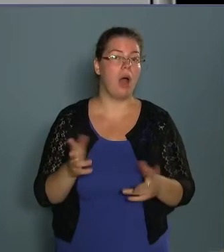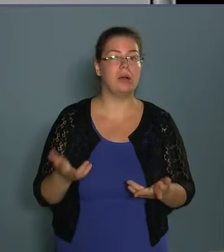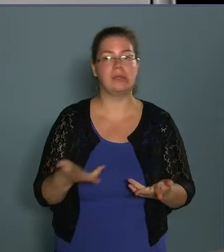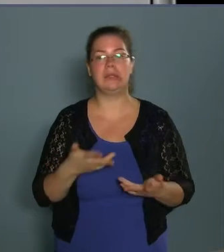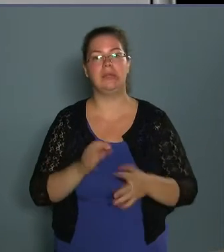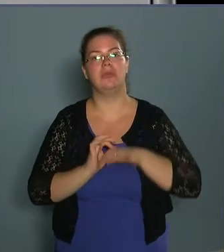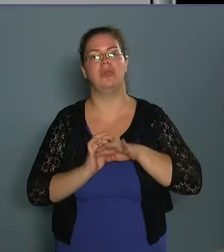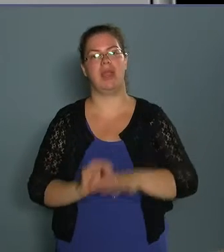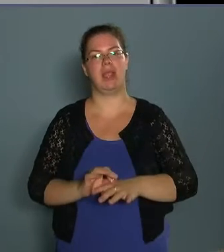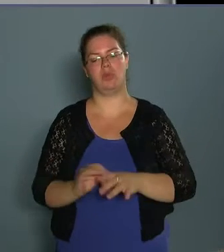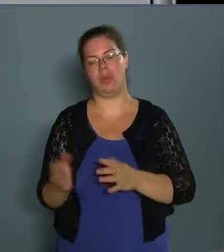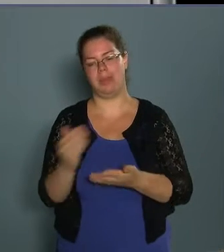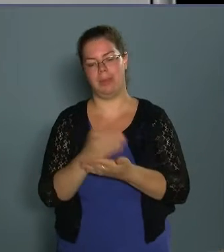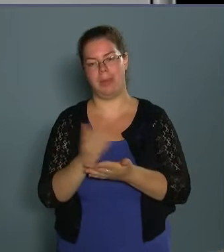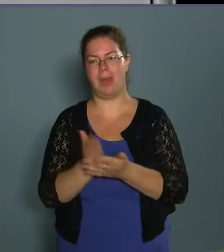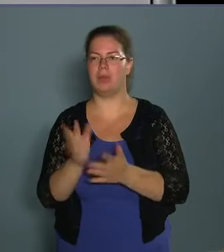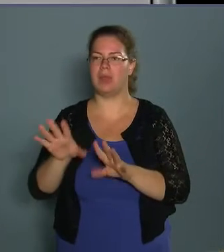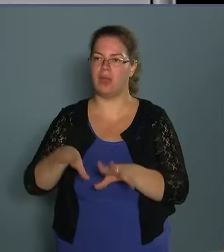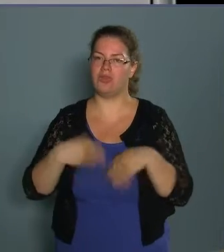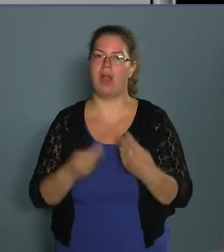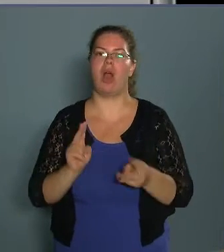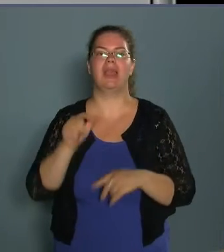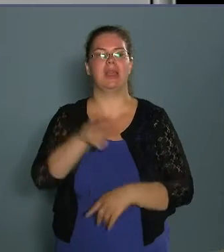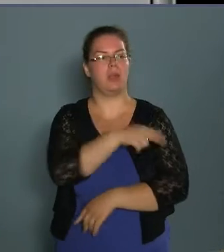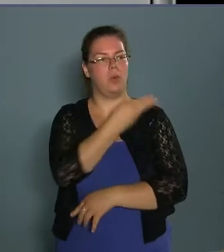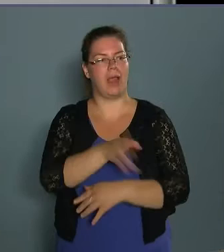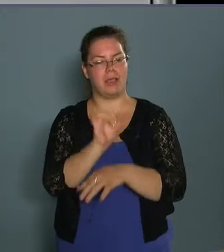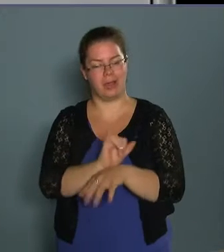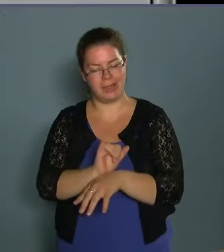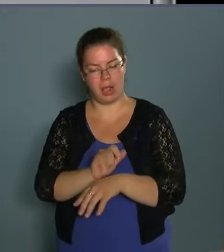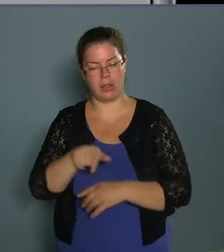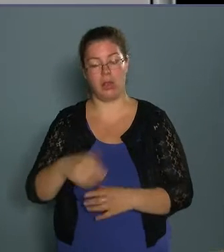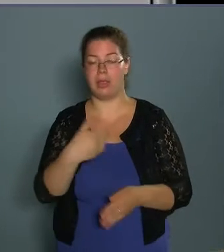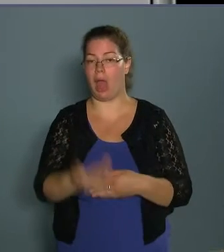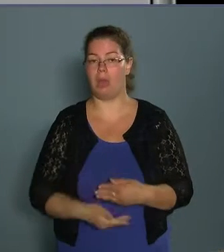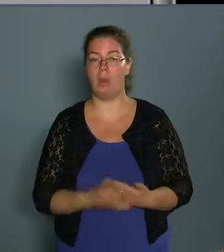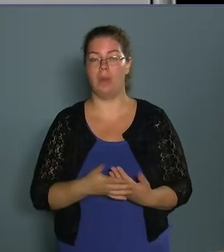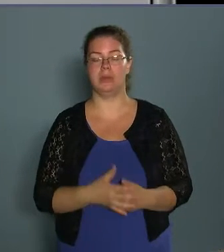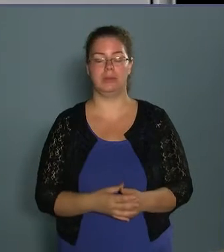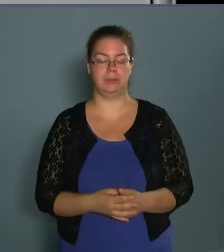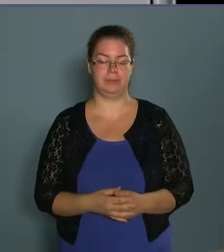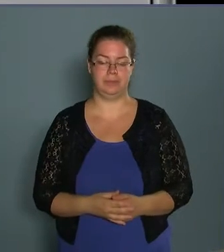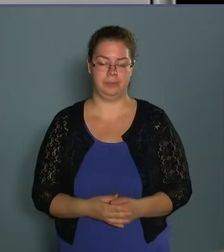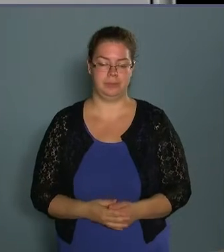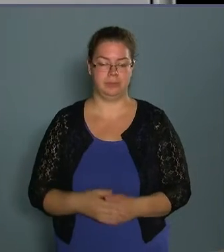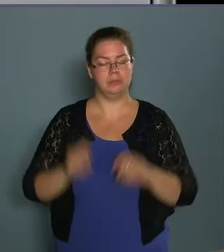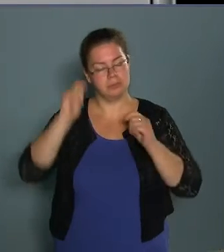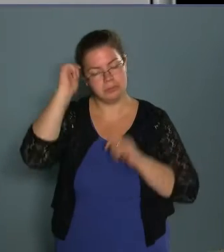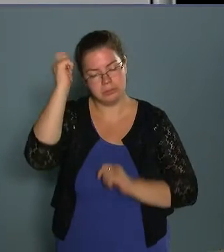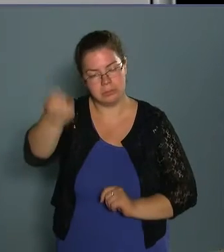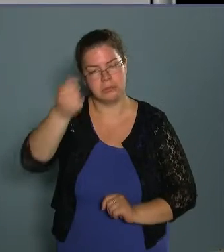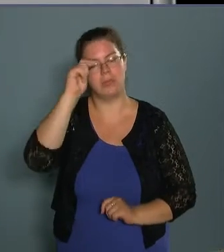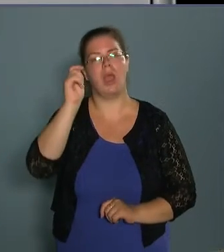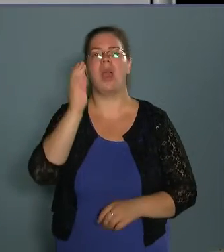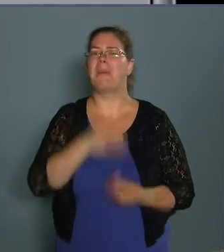aki vezetői beosztást vállal, aki ennek a kórháznak az igazgatója, azelőtt mindenféleképpen kalapot